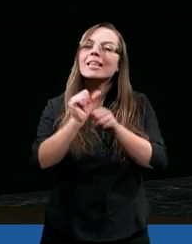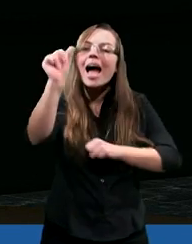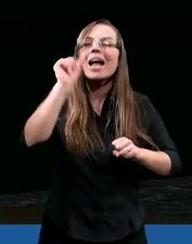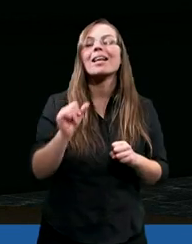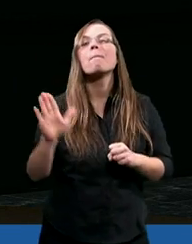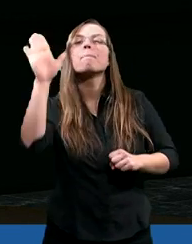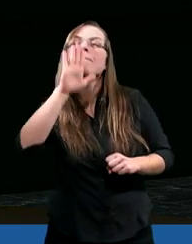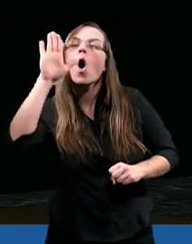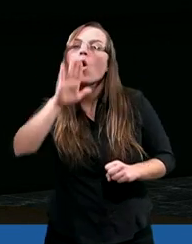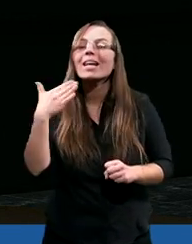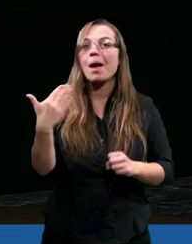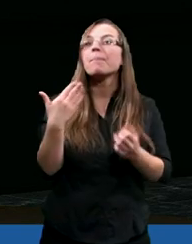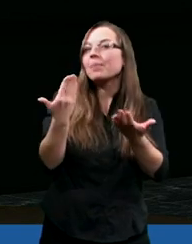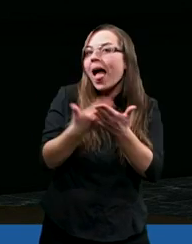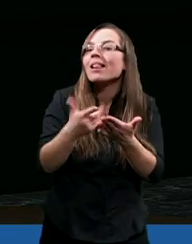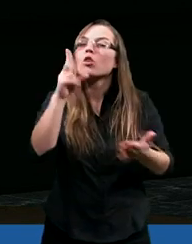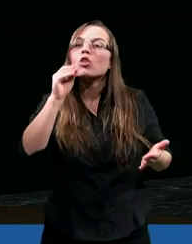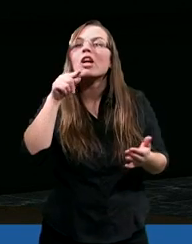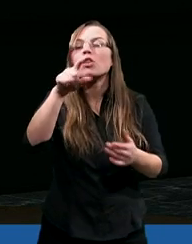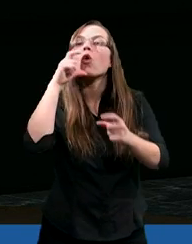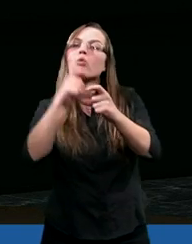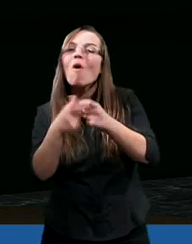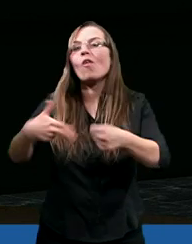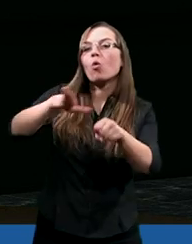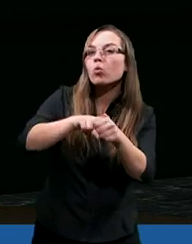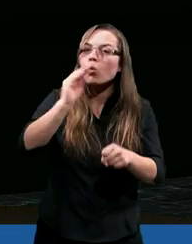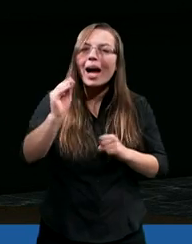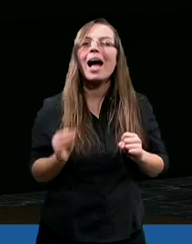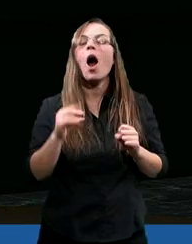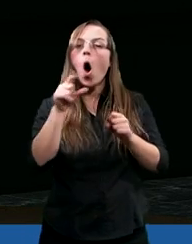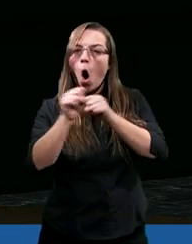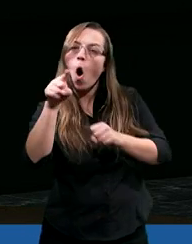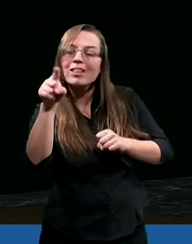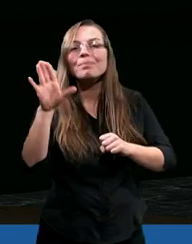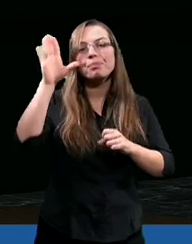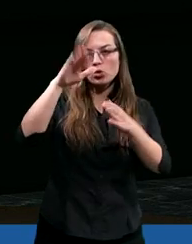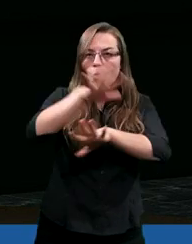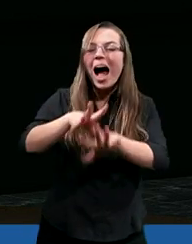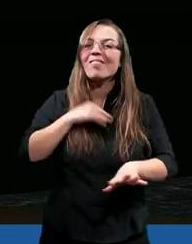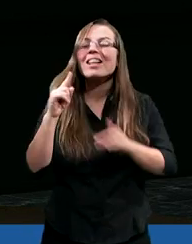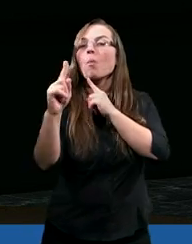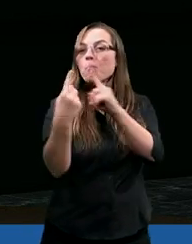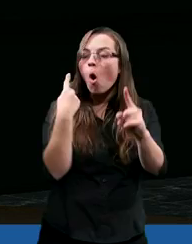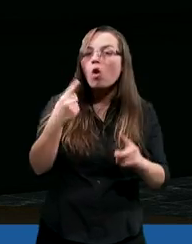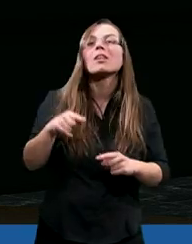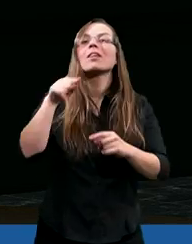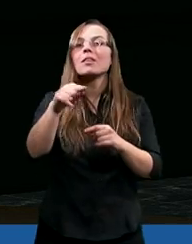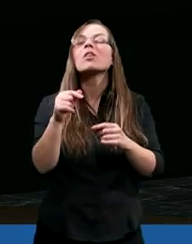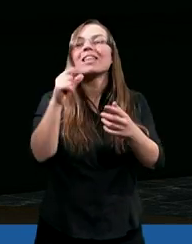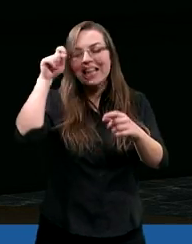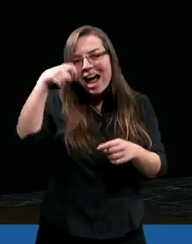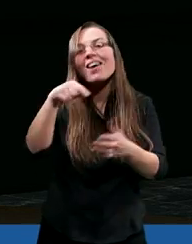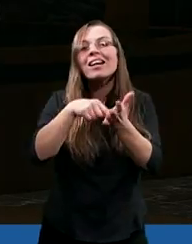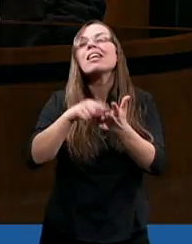Bogiem, dlatego też to Słowo, które od Niego, od Ducha Świętego pochodzi, jest nazwane